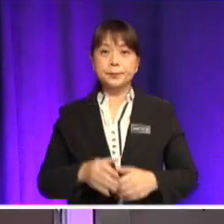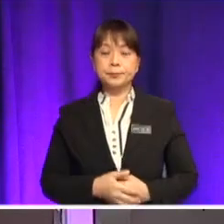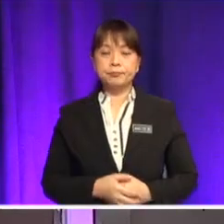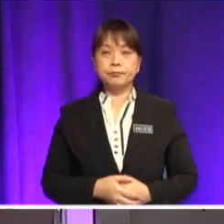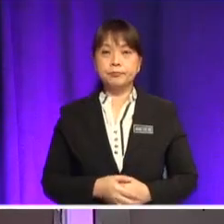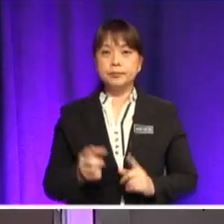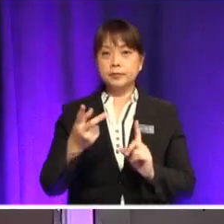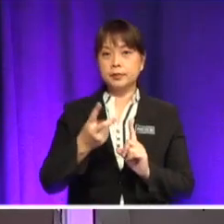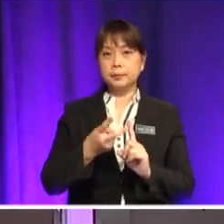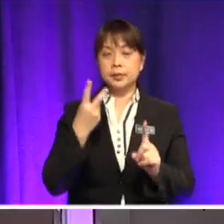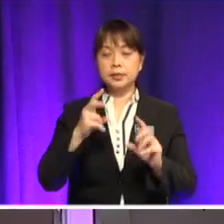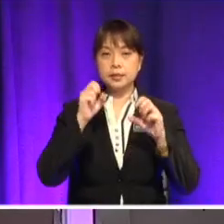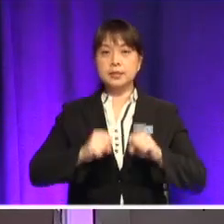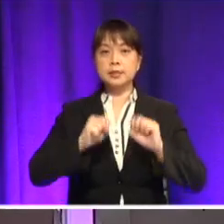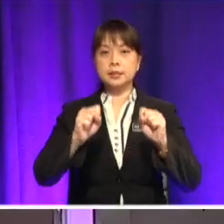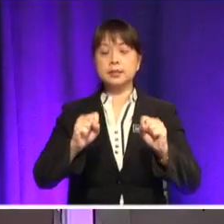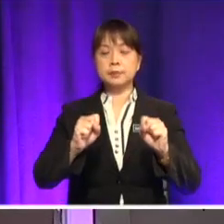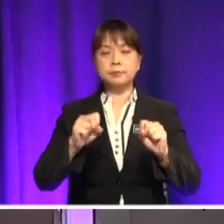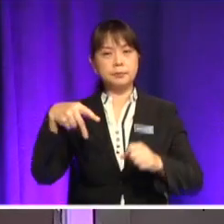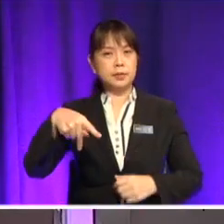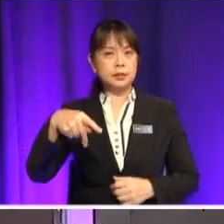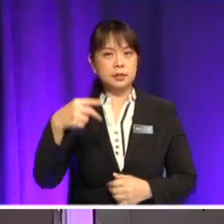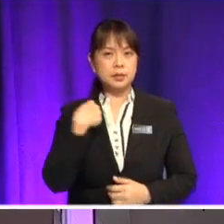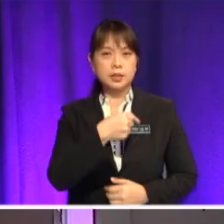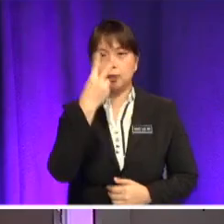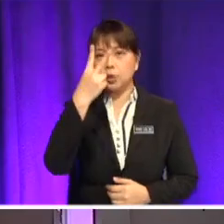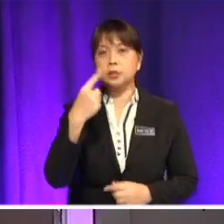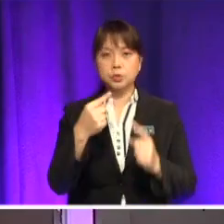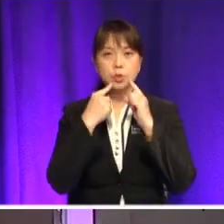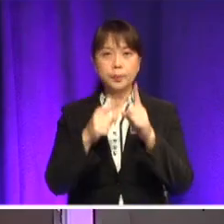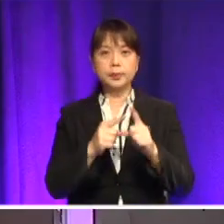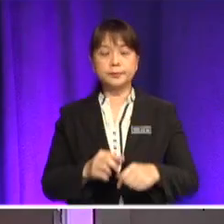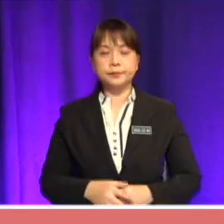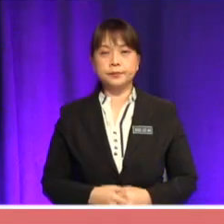daripada sistem hidrolik P Oke Mari kita simak jawabannya